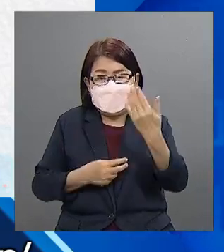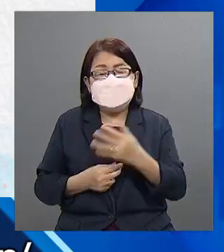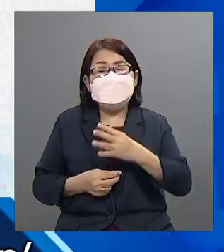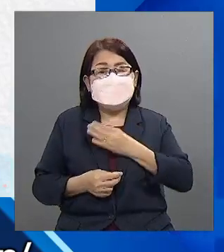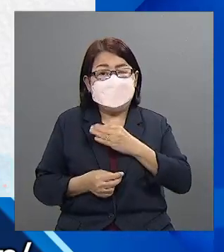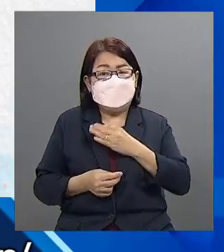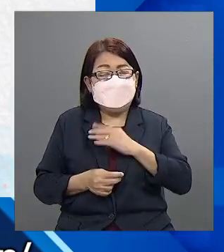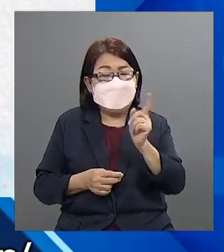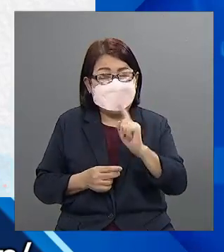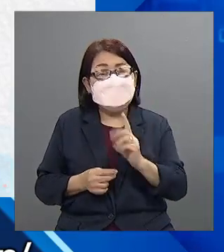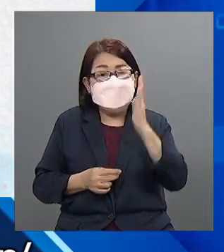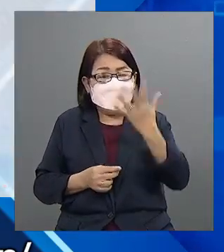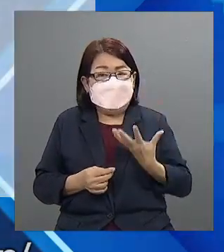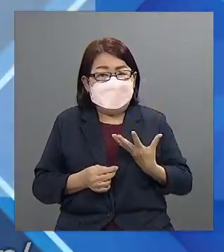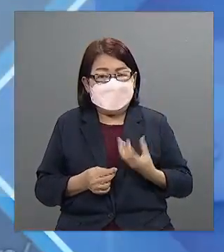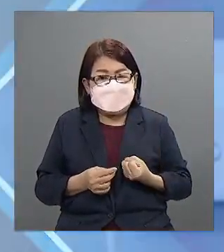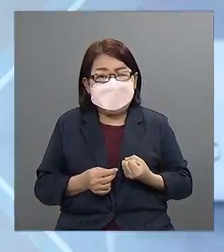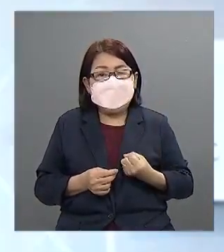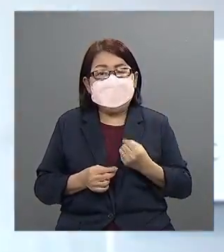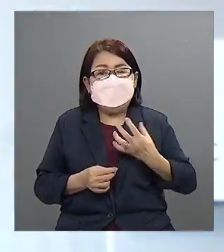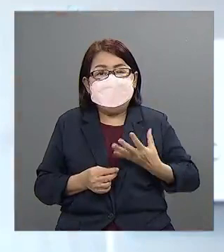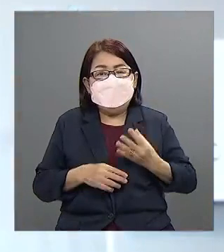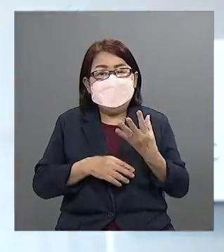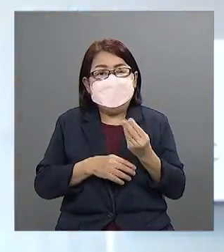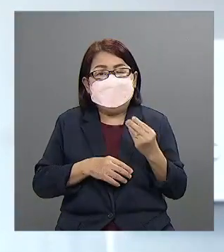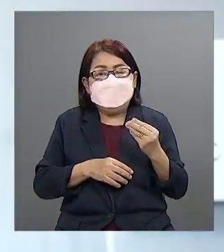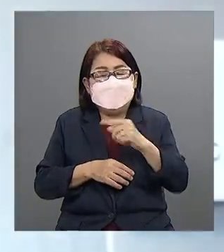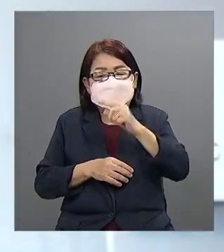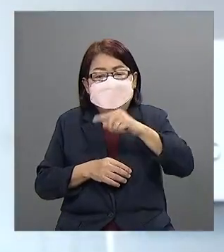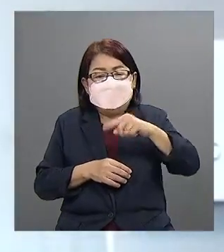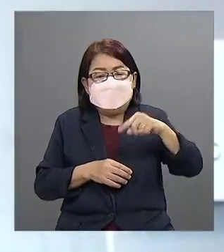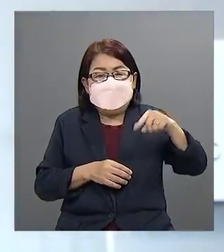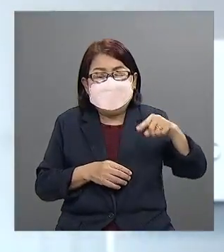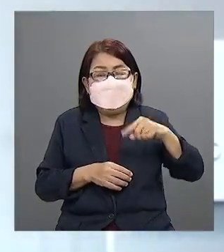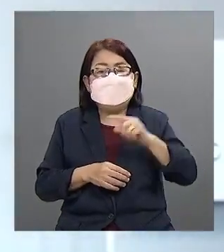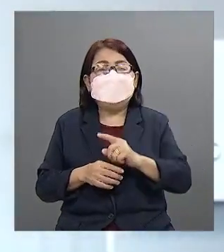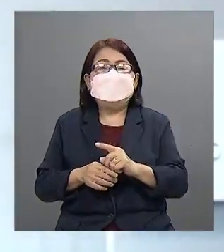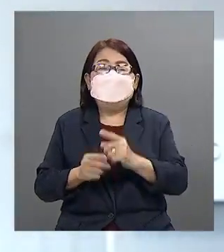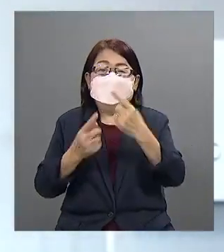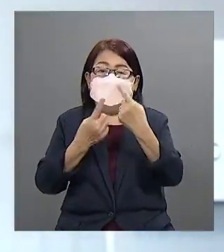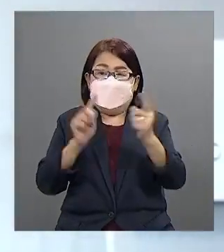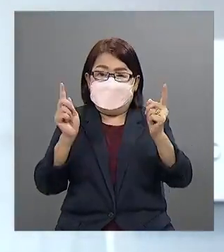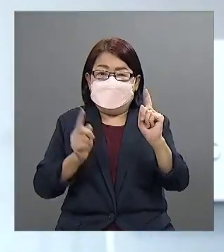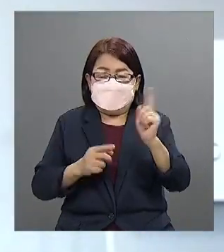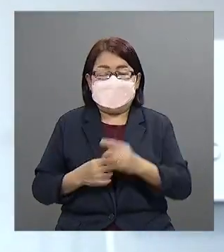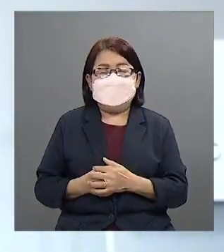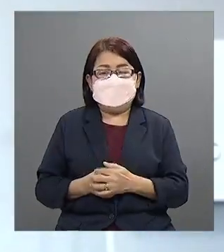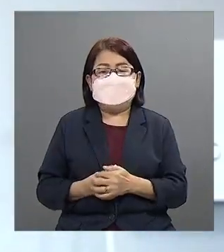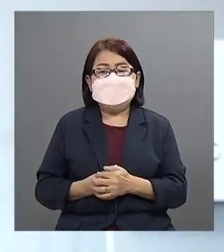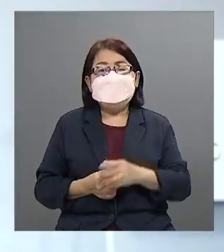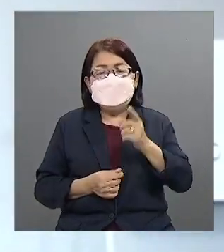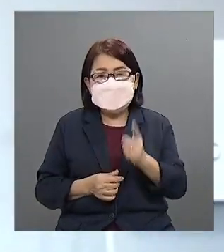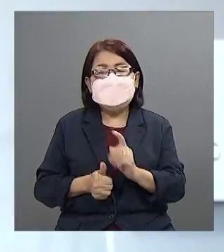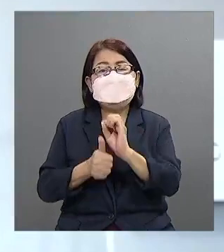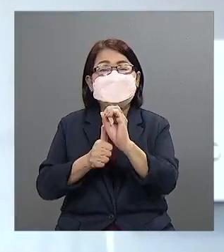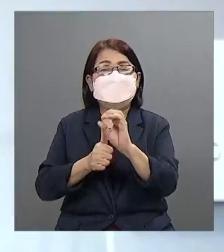าจจะมีภาวะหัวใจเต้นผิดจังหวะอะไรตามมาในภายหลังนะคะอันนี้คือเป็นข้อที่